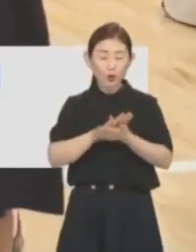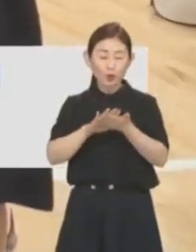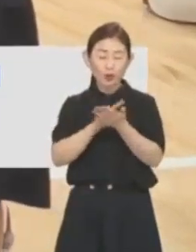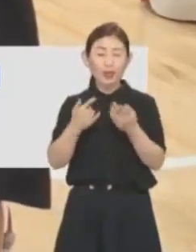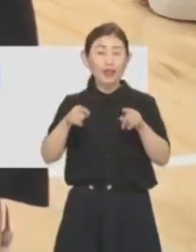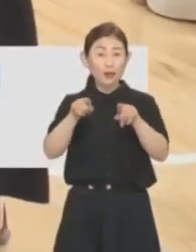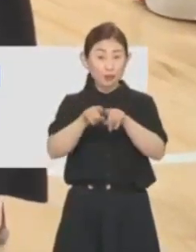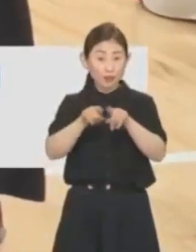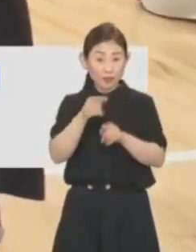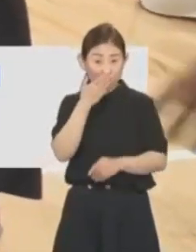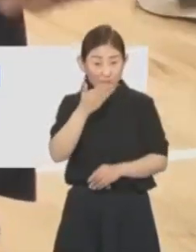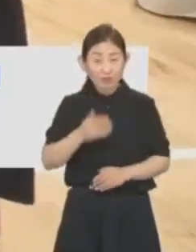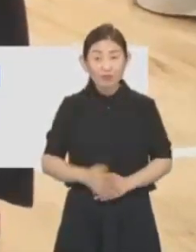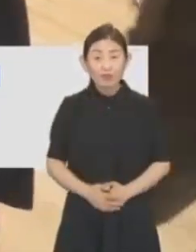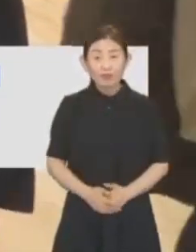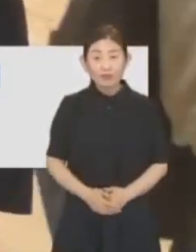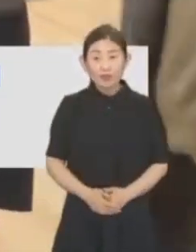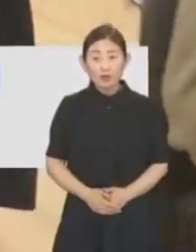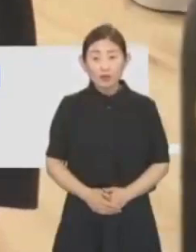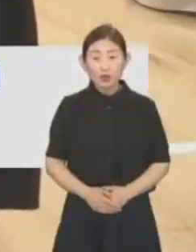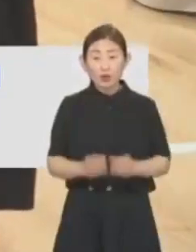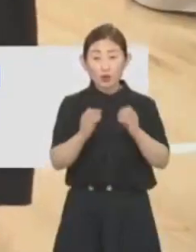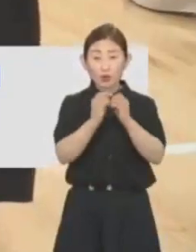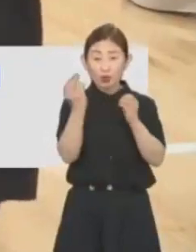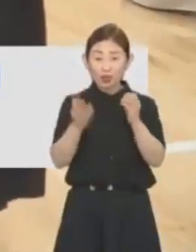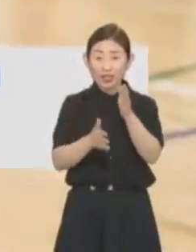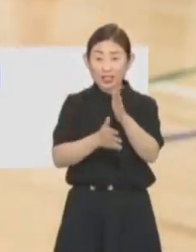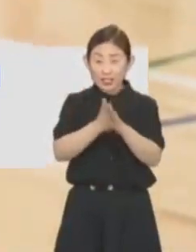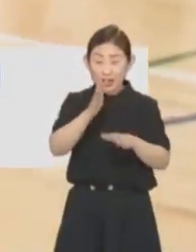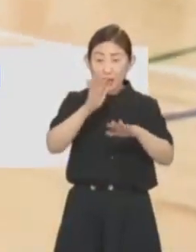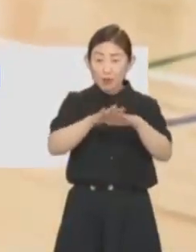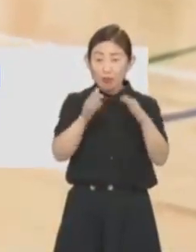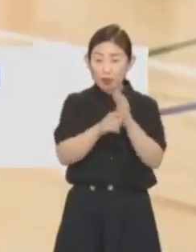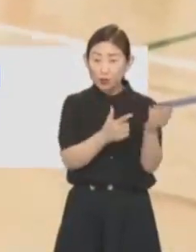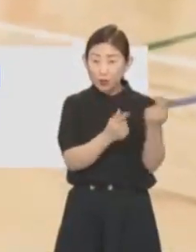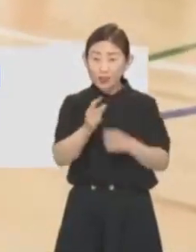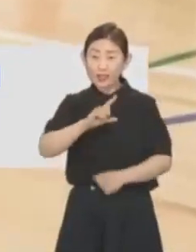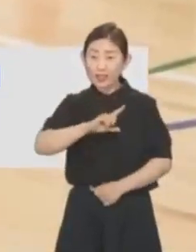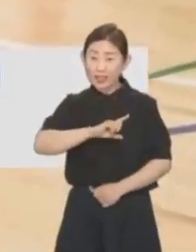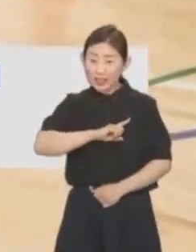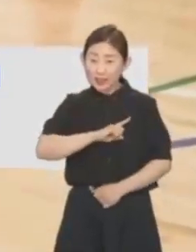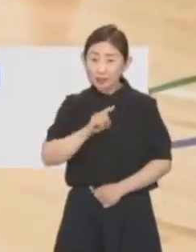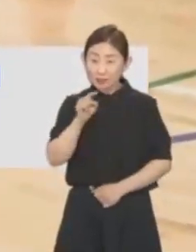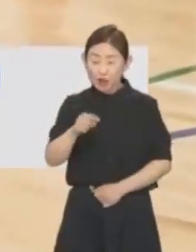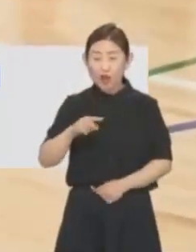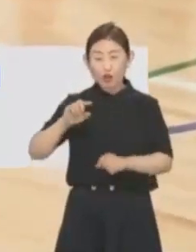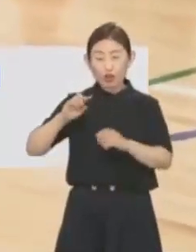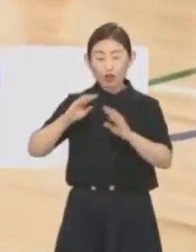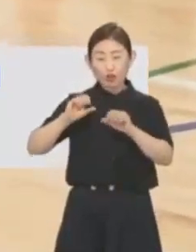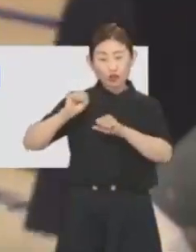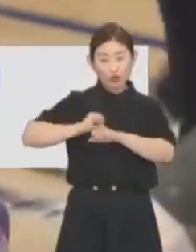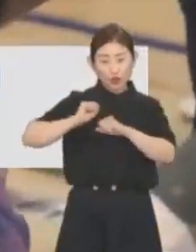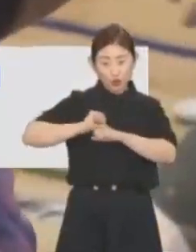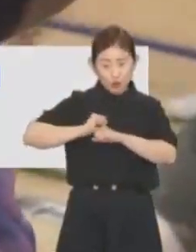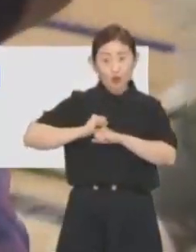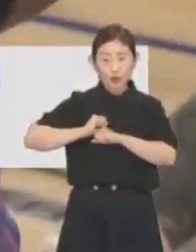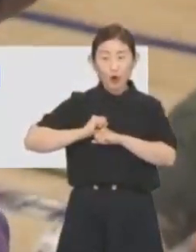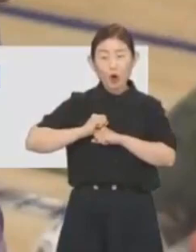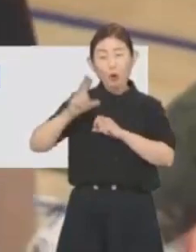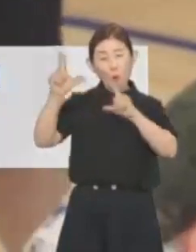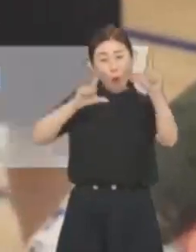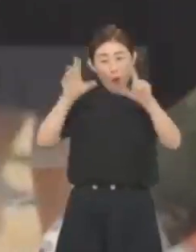한층 강화됐습니다. 특히 논선 씨의 새로운 농산물 공동 브랜드 육군병장의 모습으로 디자인된 점이